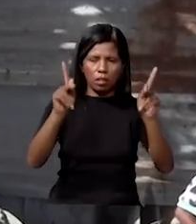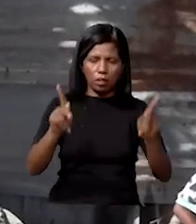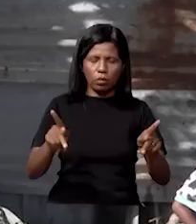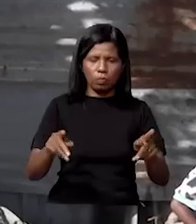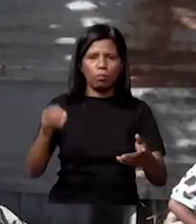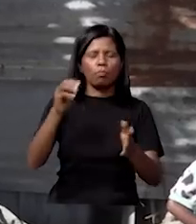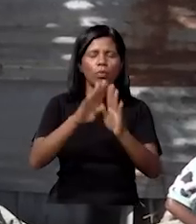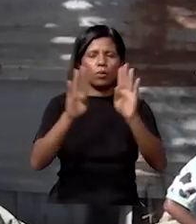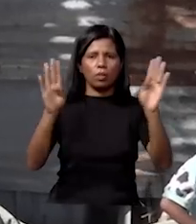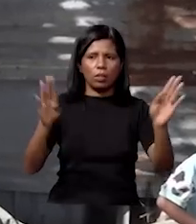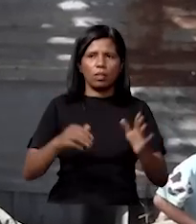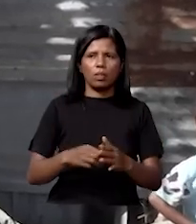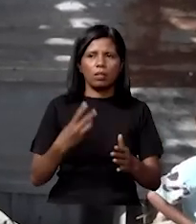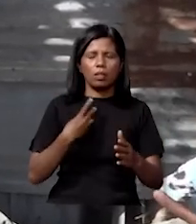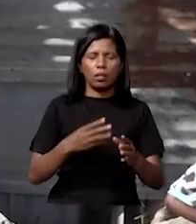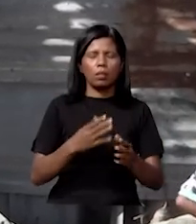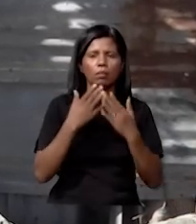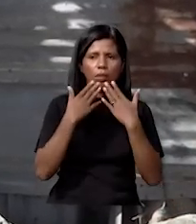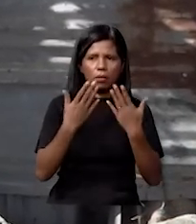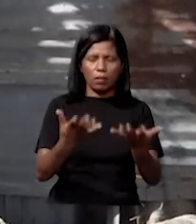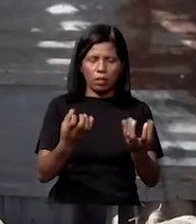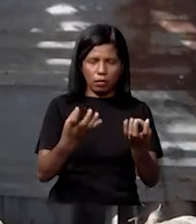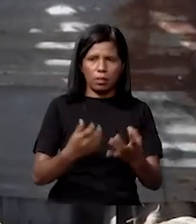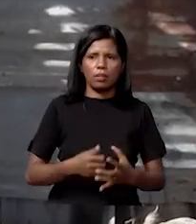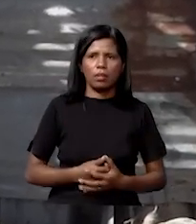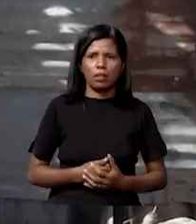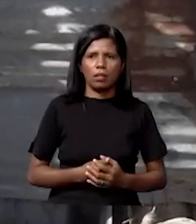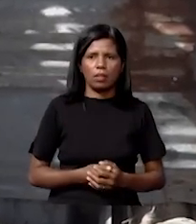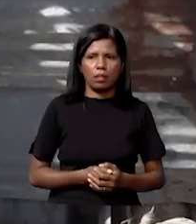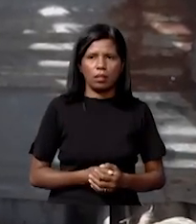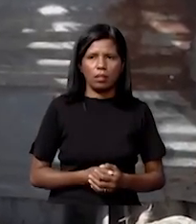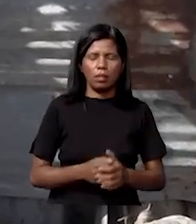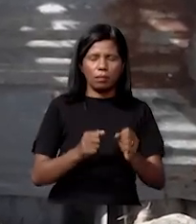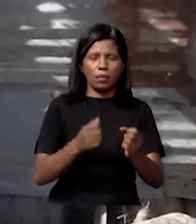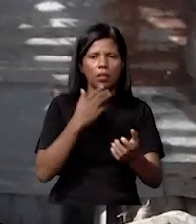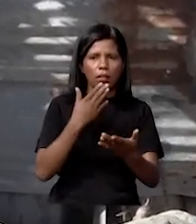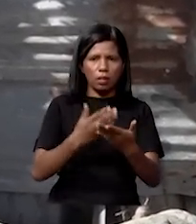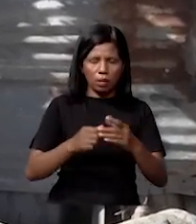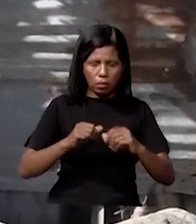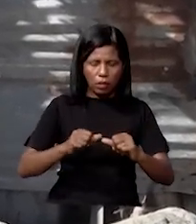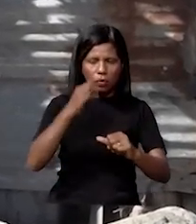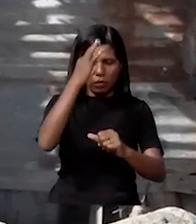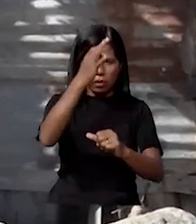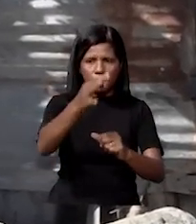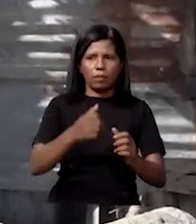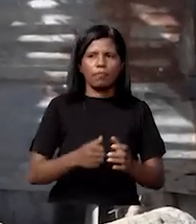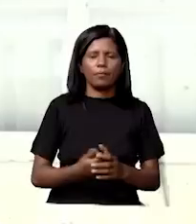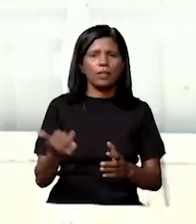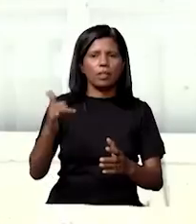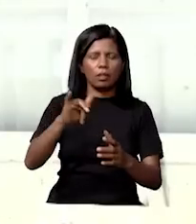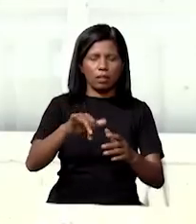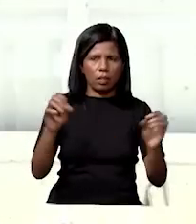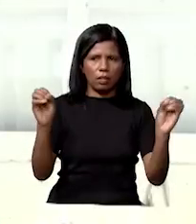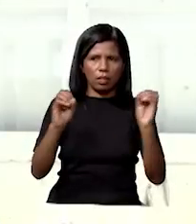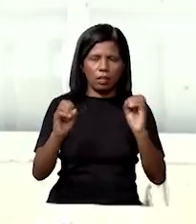bania lo sita grasa de dios ita bel kolola buat ne bele saidiak ba wein so ke senyora ne